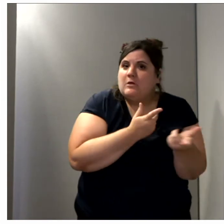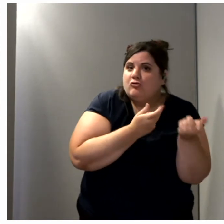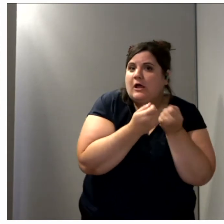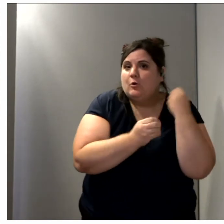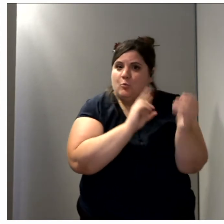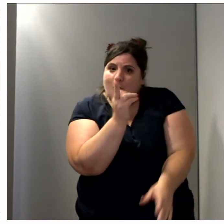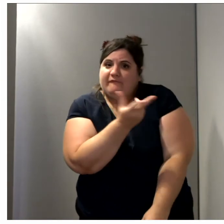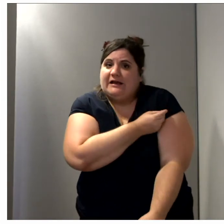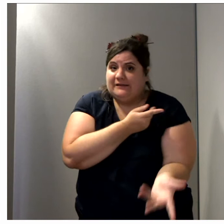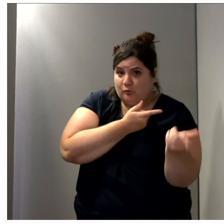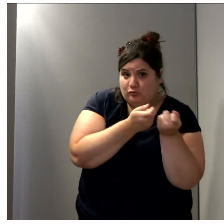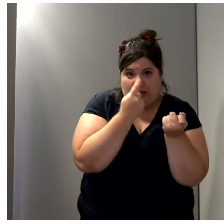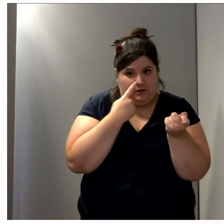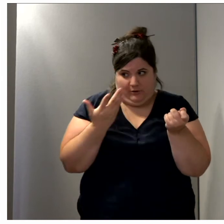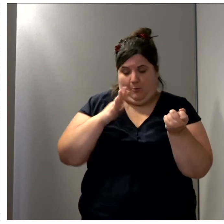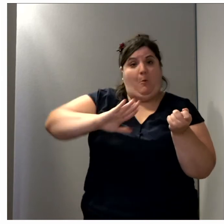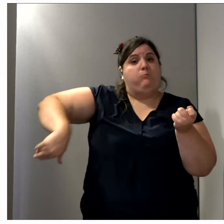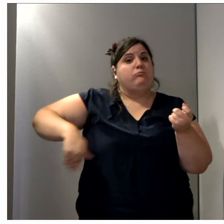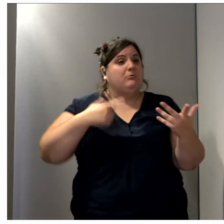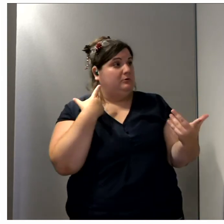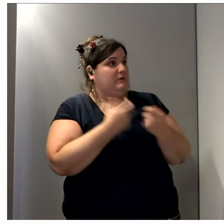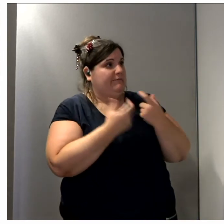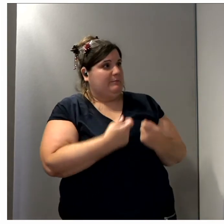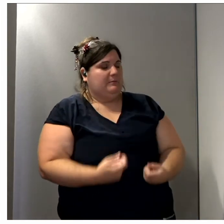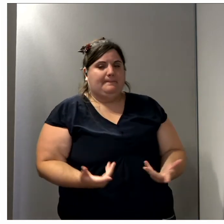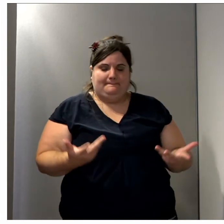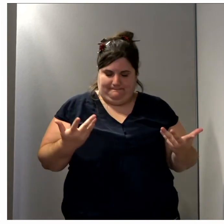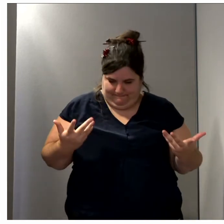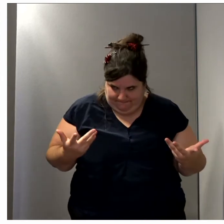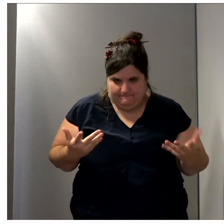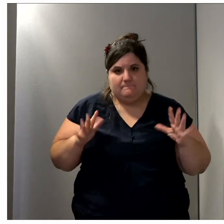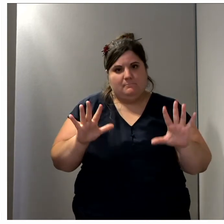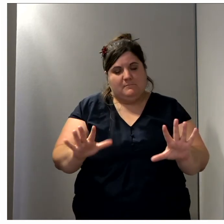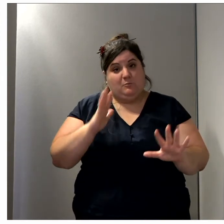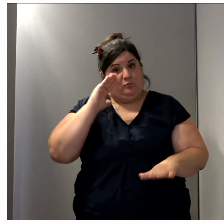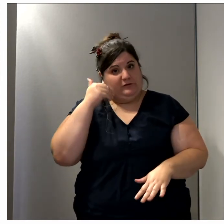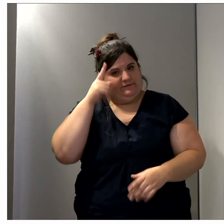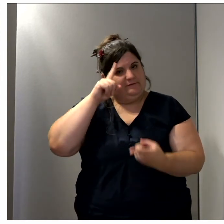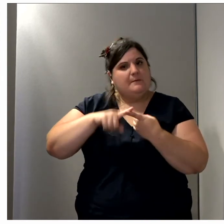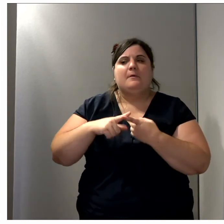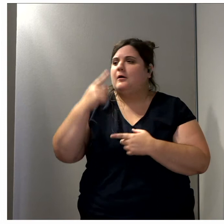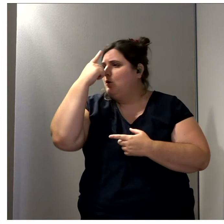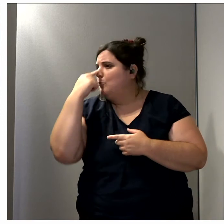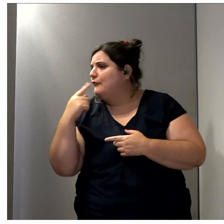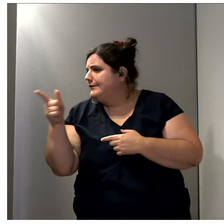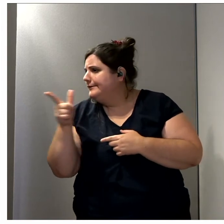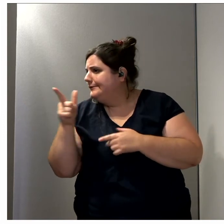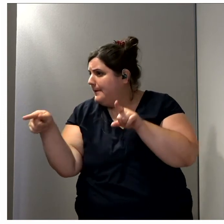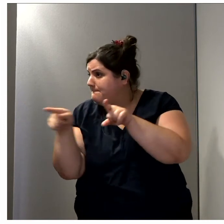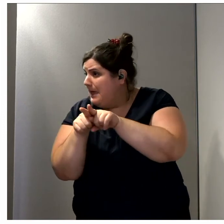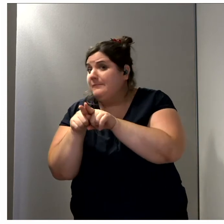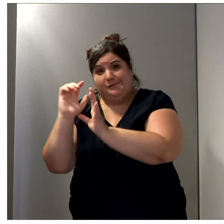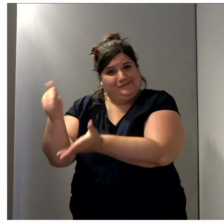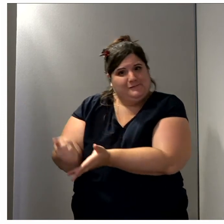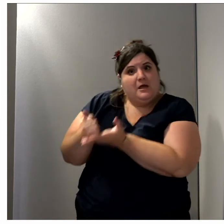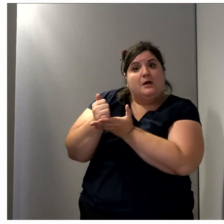vaccination. Donc, j'ai choisi de m'exprimer sur la paire aidance et sur le numérique. Alors, pour